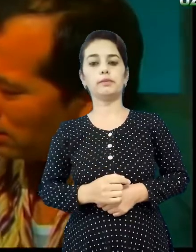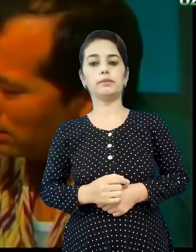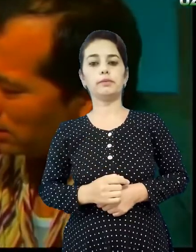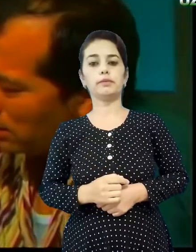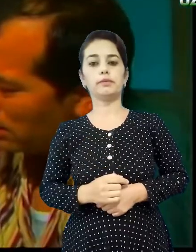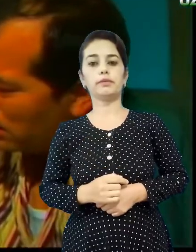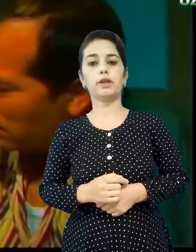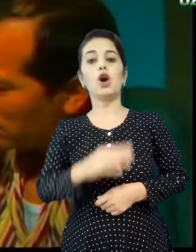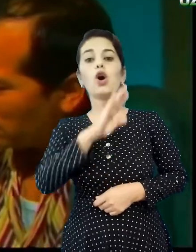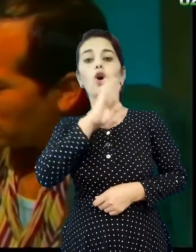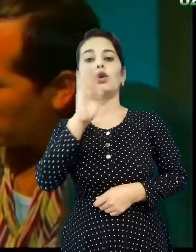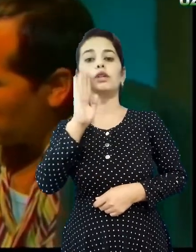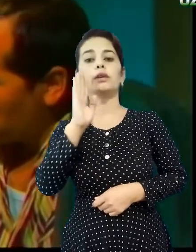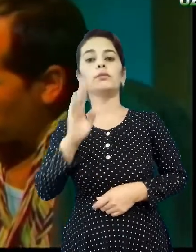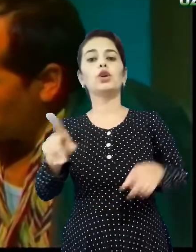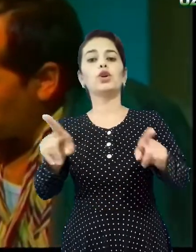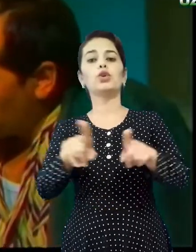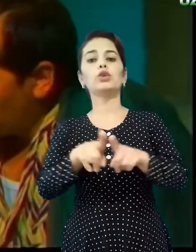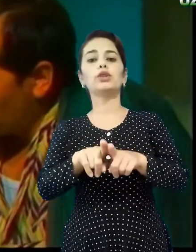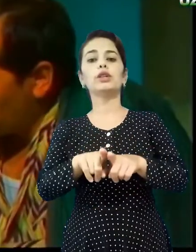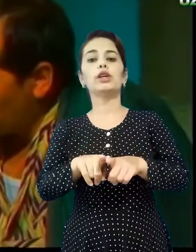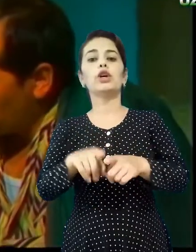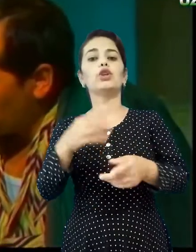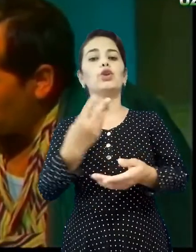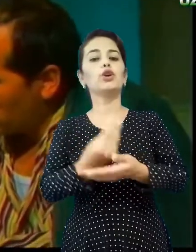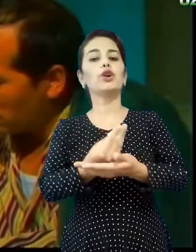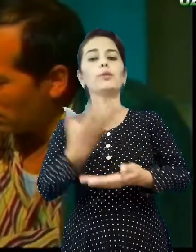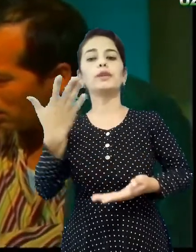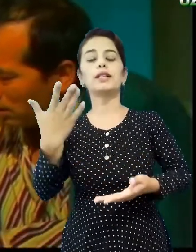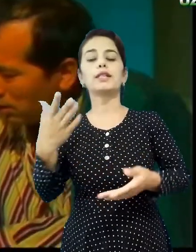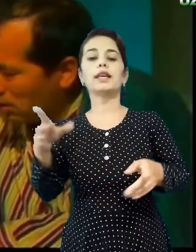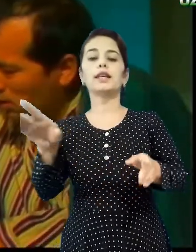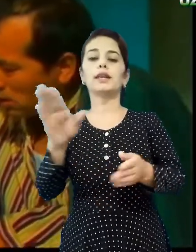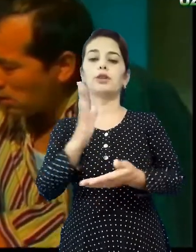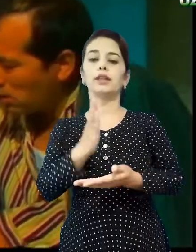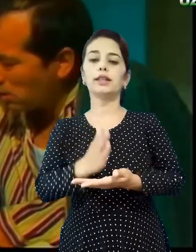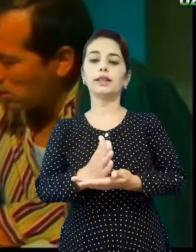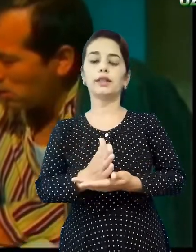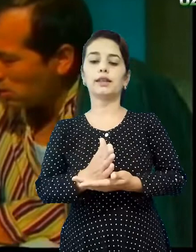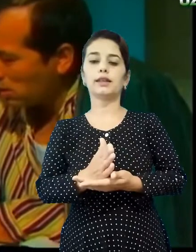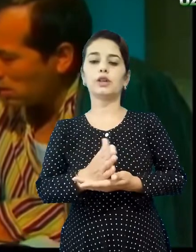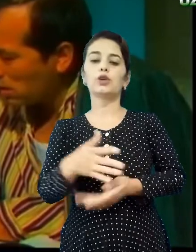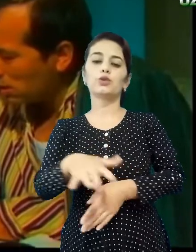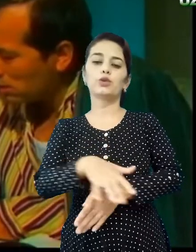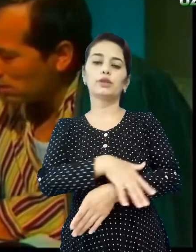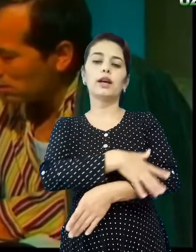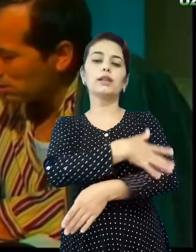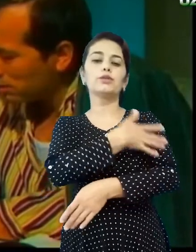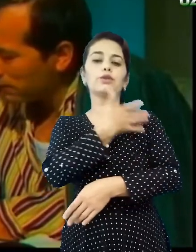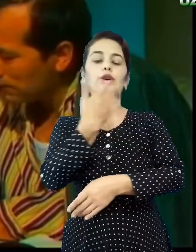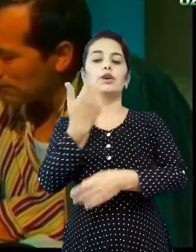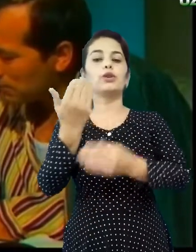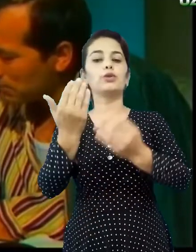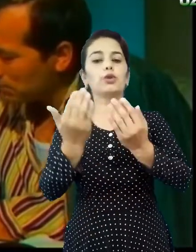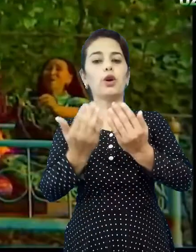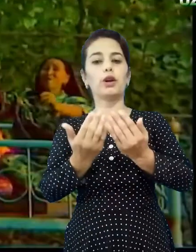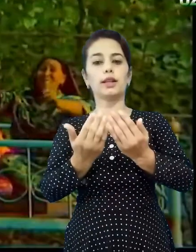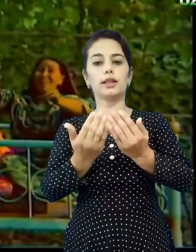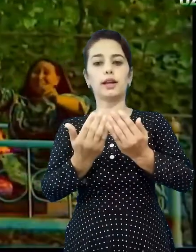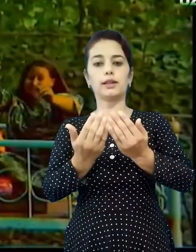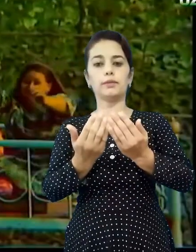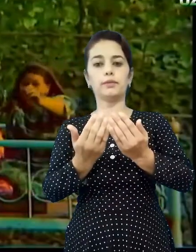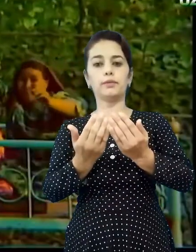deyishadi. Onam xuddi noyob narsaga ega bo'lganidek uzundan uzoq